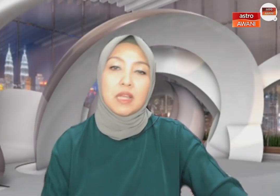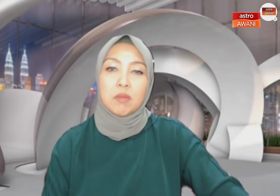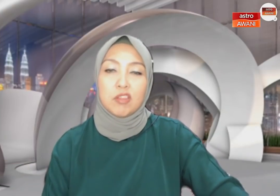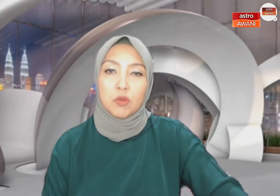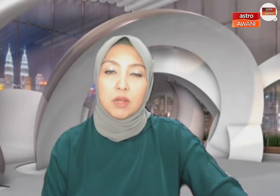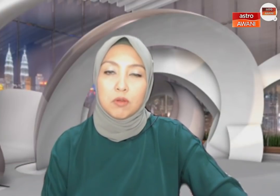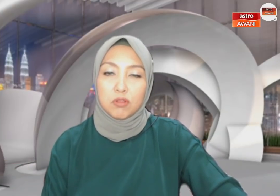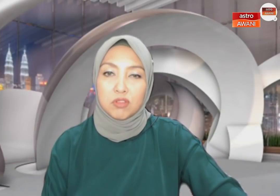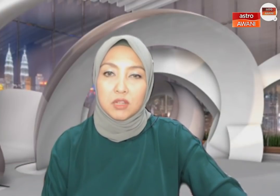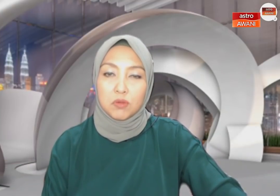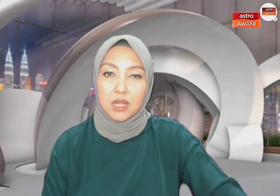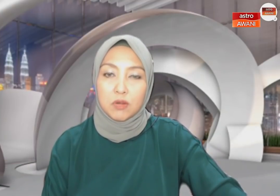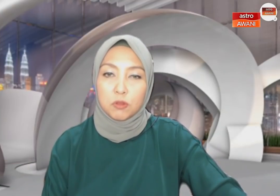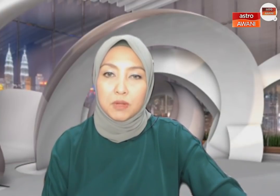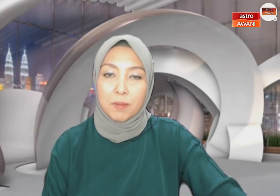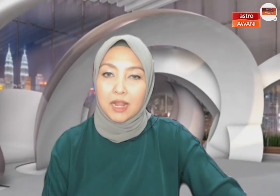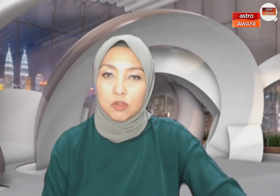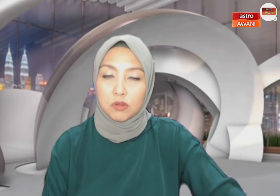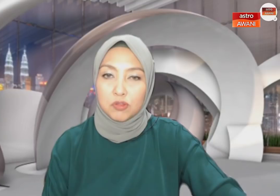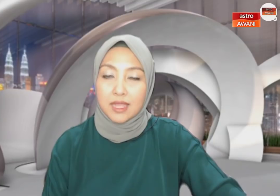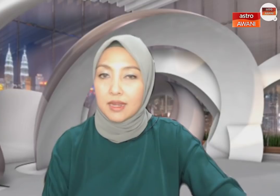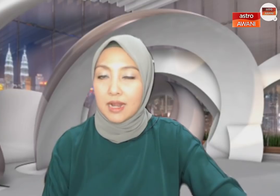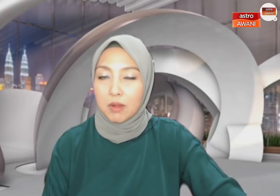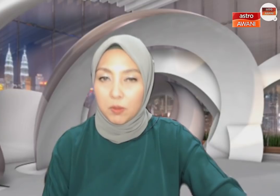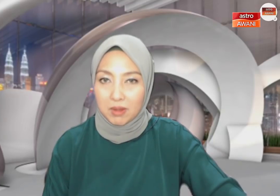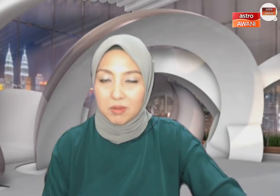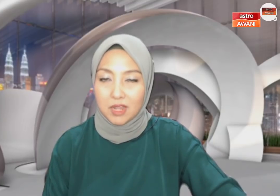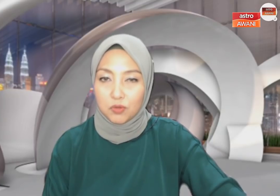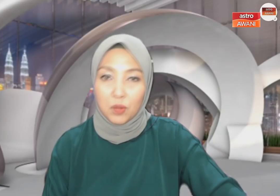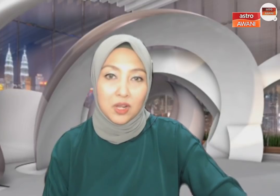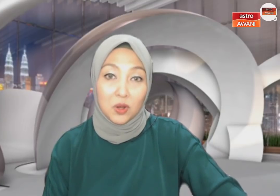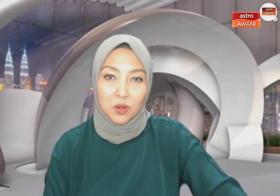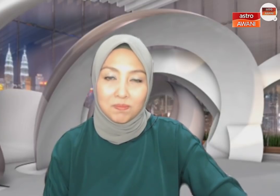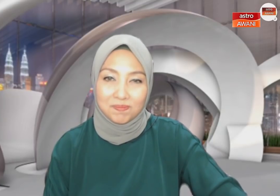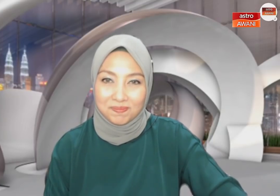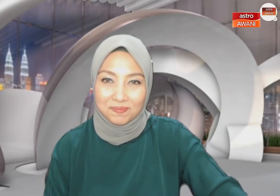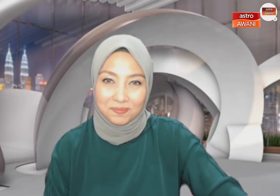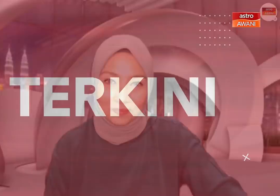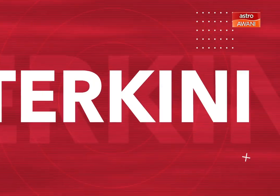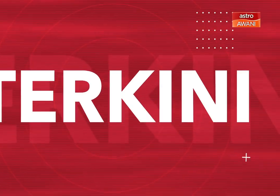kami di saluran 501 dan untuk perkembangan lanjut terus layari laman web kami di astroawani.com.